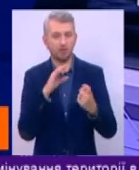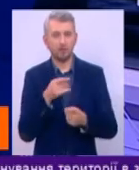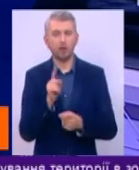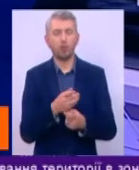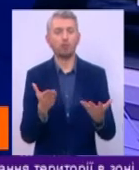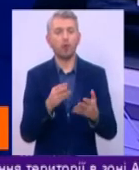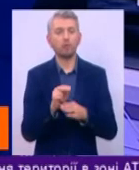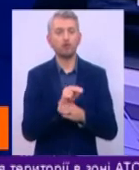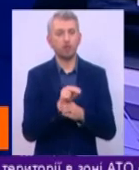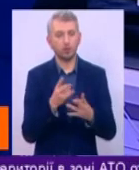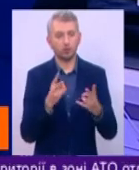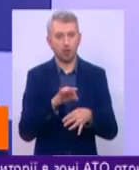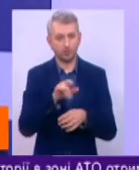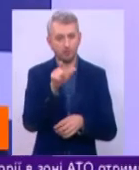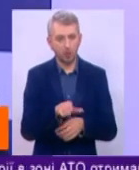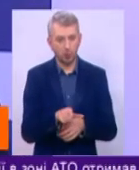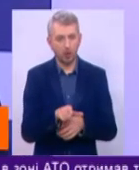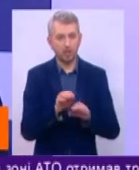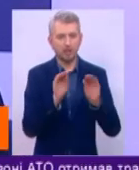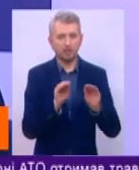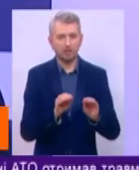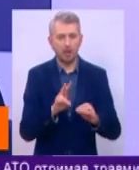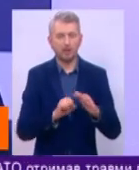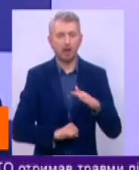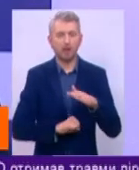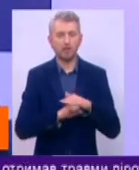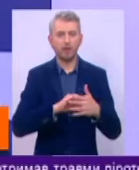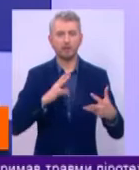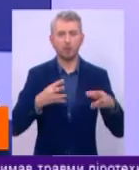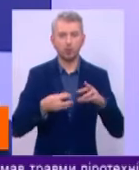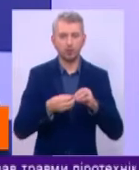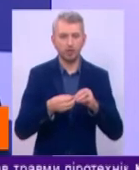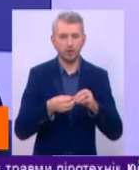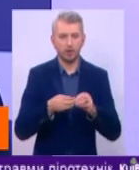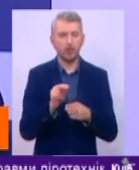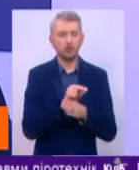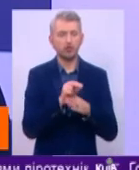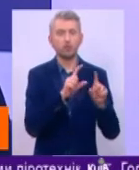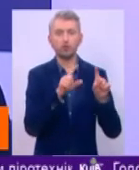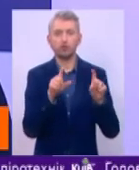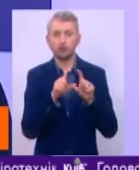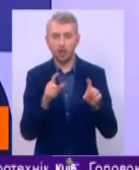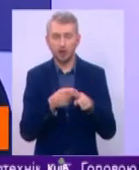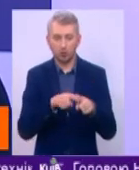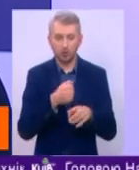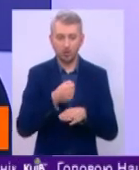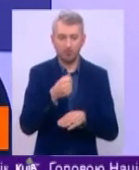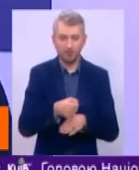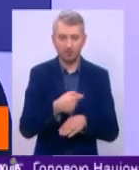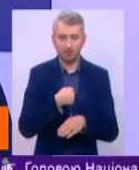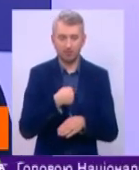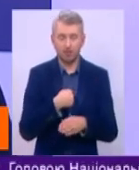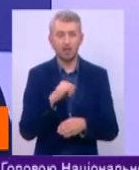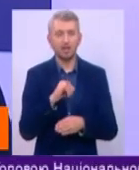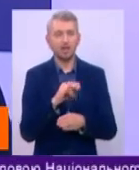каком лечении нуждается больной, она составляется на основании заключений лечебных учреждений, которые направили к нам больного, и